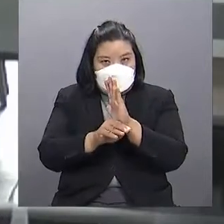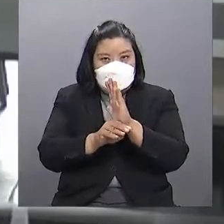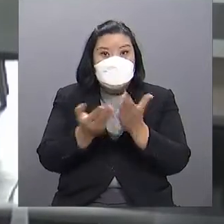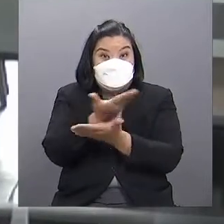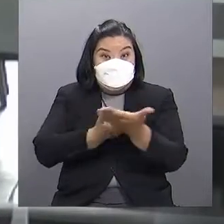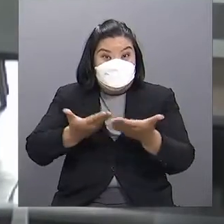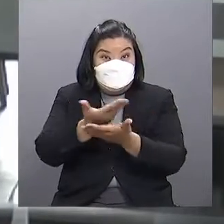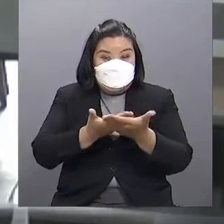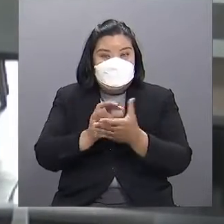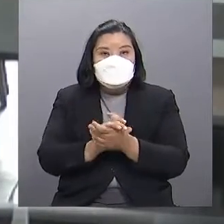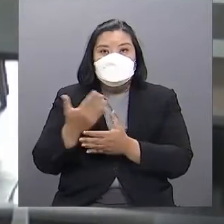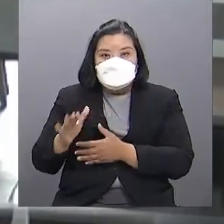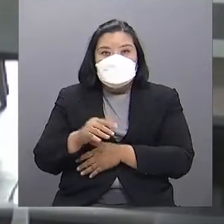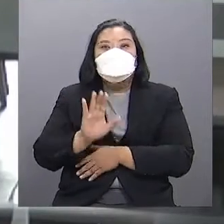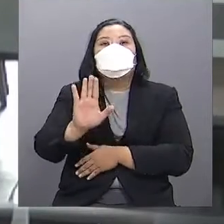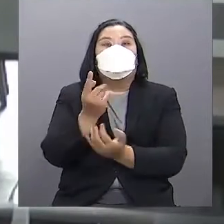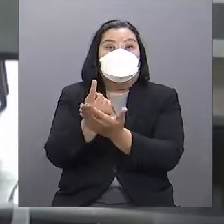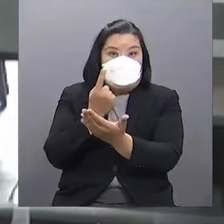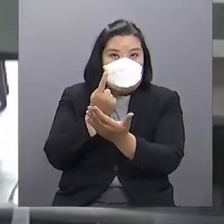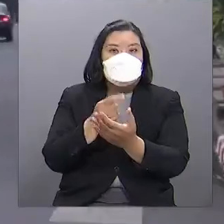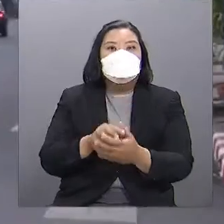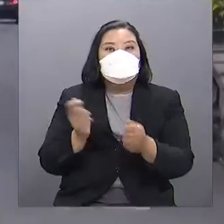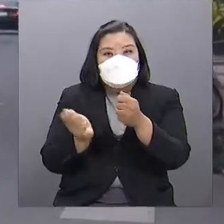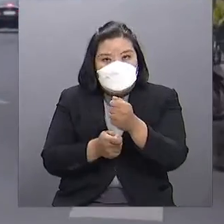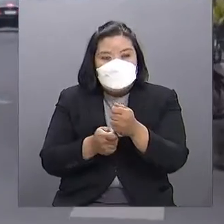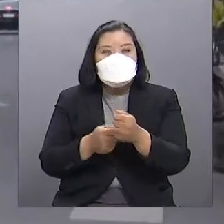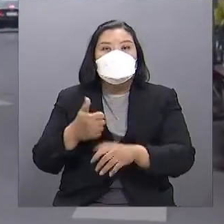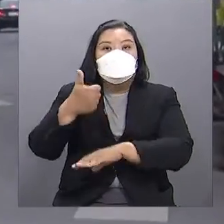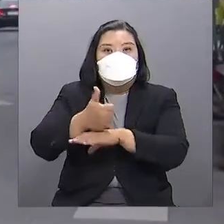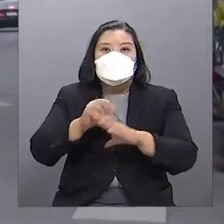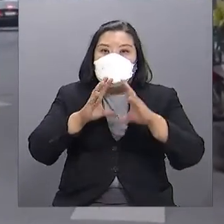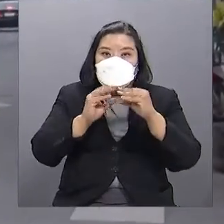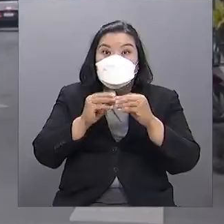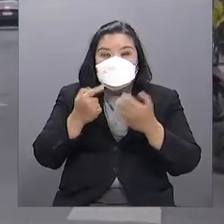ายอำเภอมีกำนันผู้ใหญ่บ้านลงไปช่วยกันดู